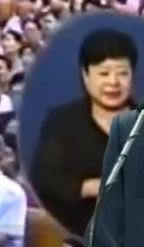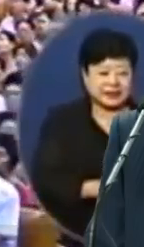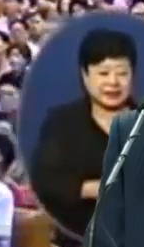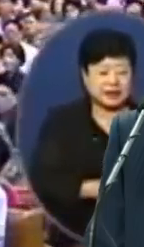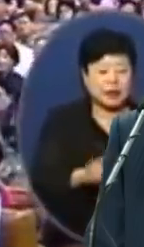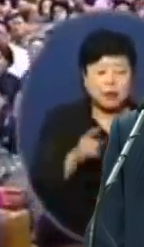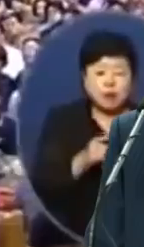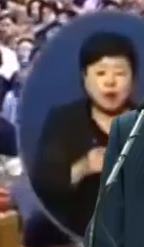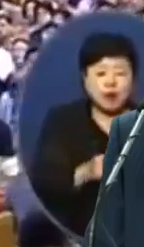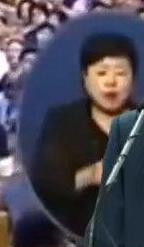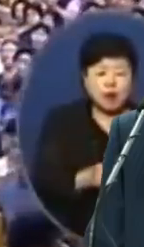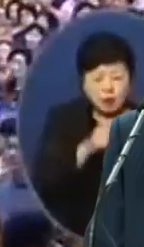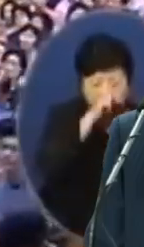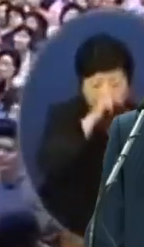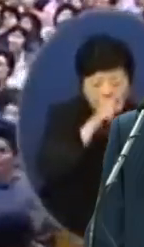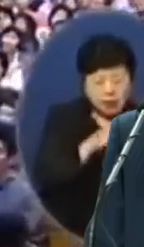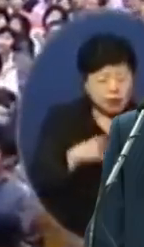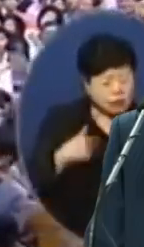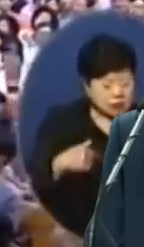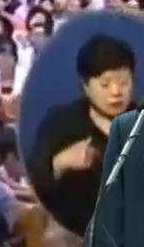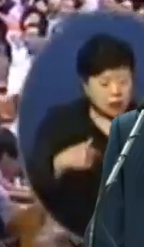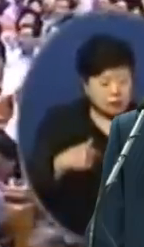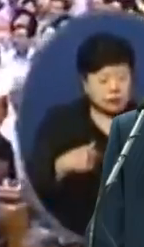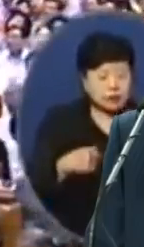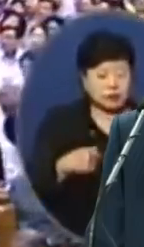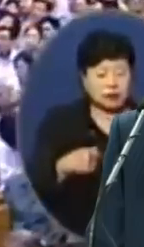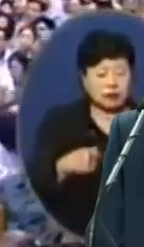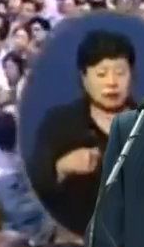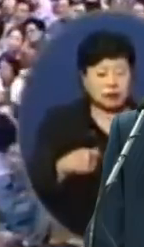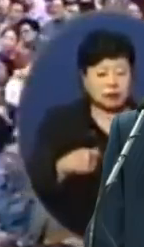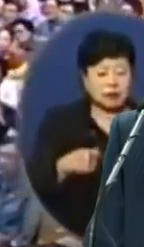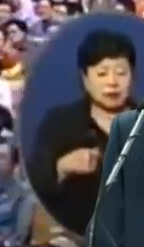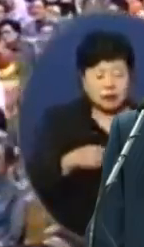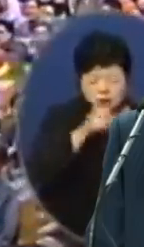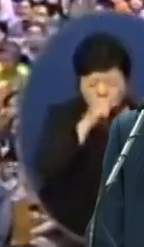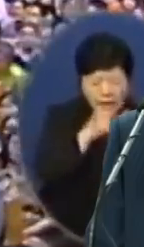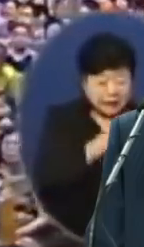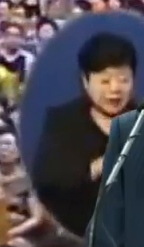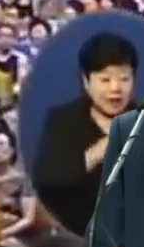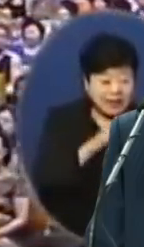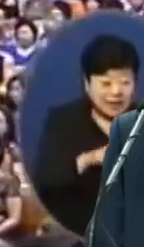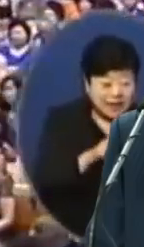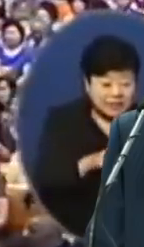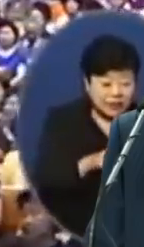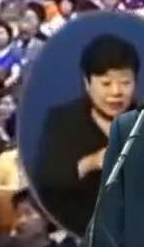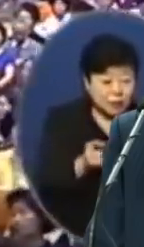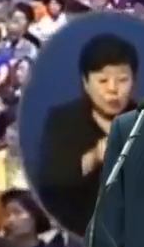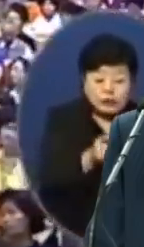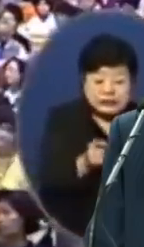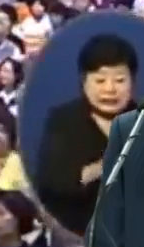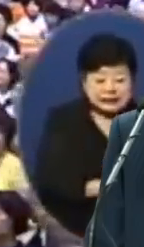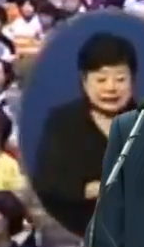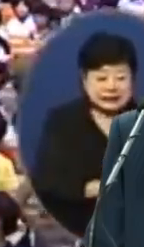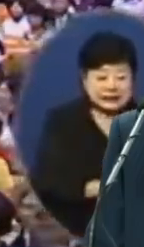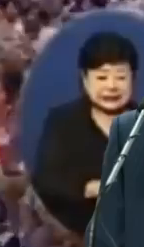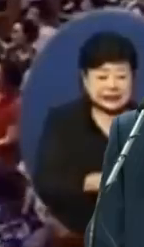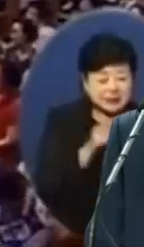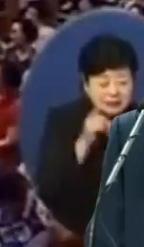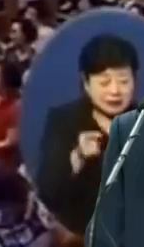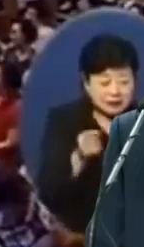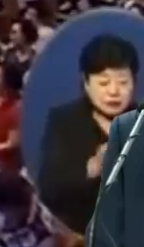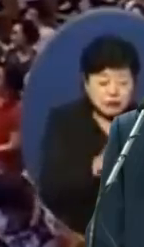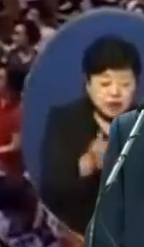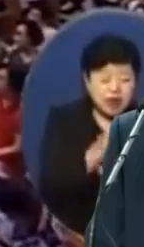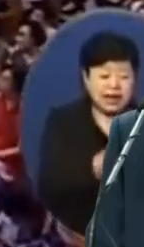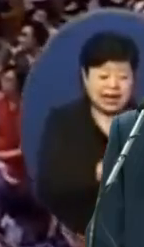무엇이 하나님이 선하게 여기시고 기뻐하게 여기시고 온전히 좋아하는 뜻이 무엇인지 그것을